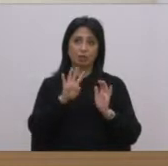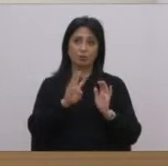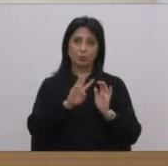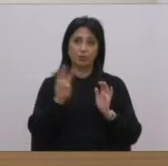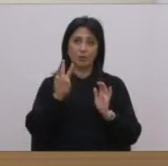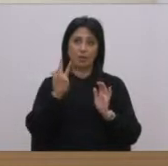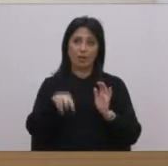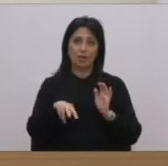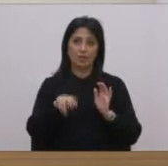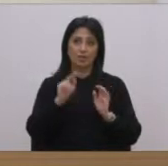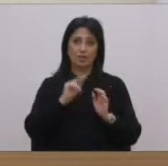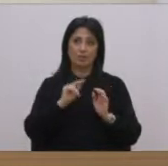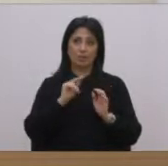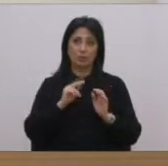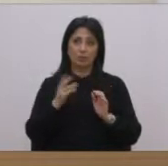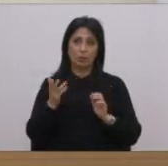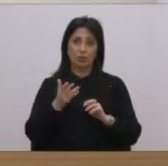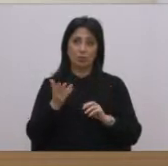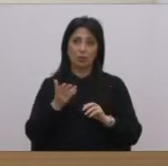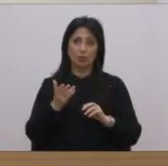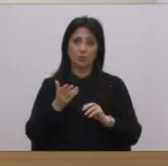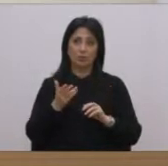მილიონი ლარის სამუშაოები, რომელიც